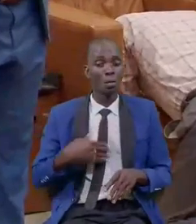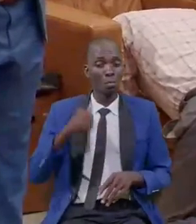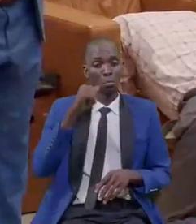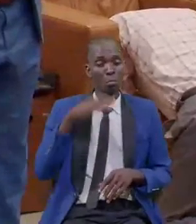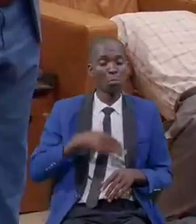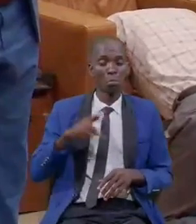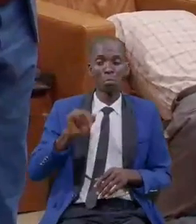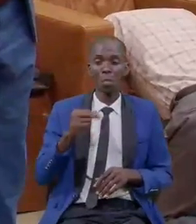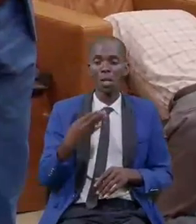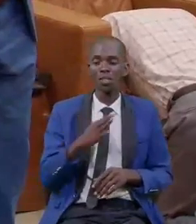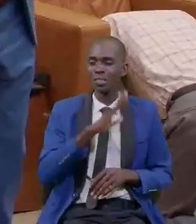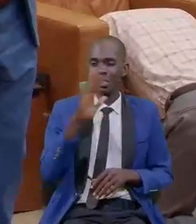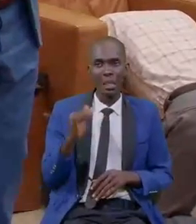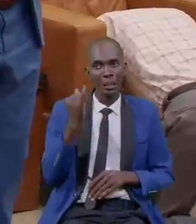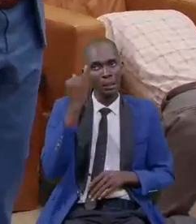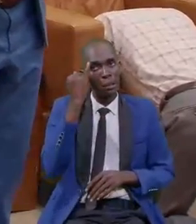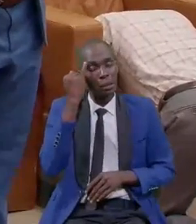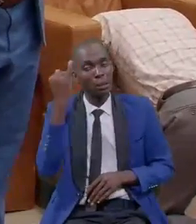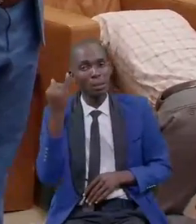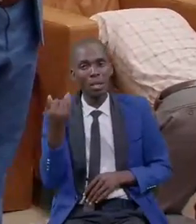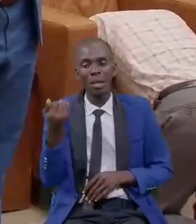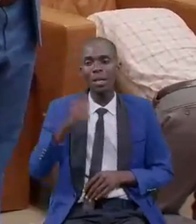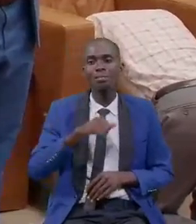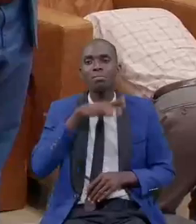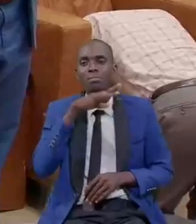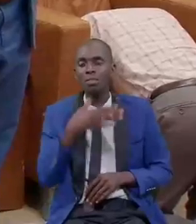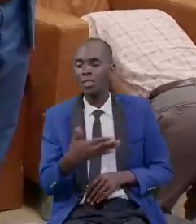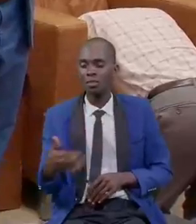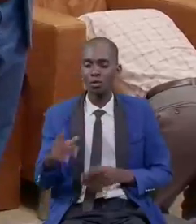Elle n'a rien proposé à ces hommes.